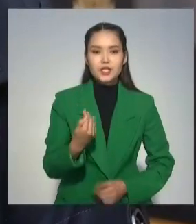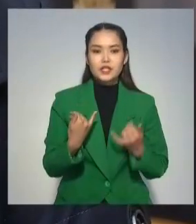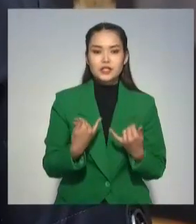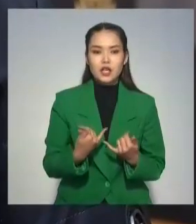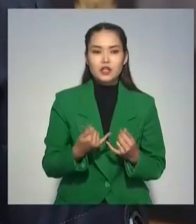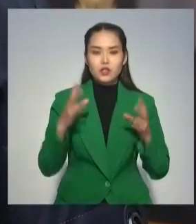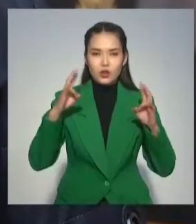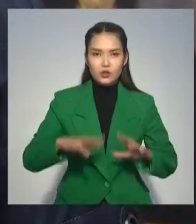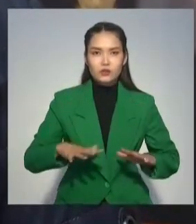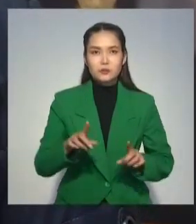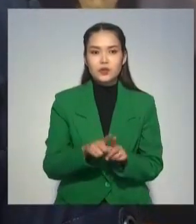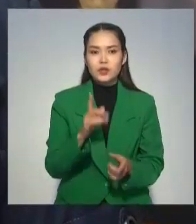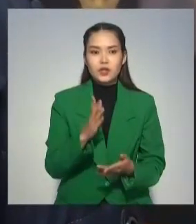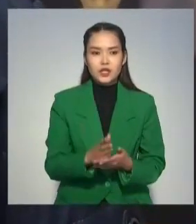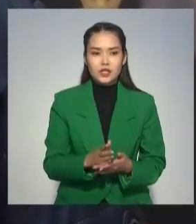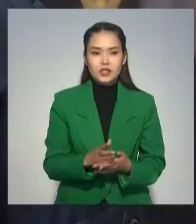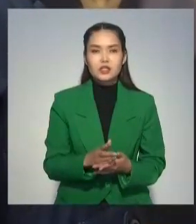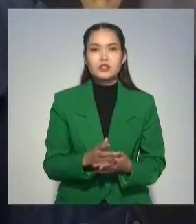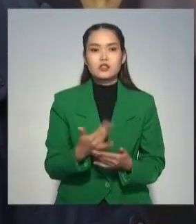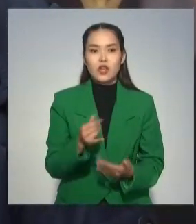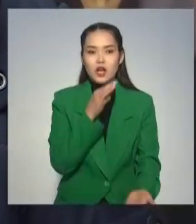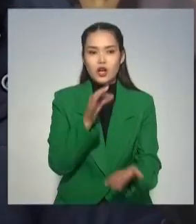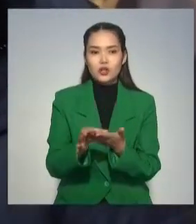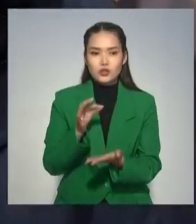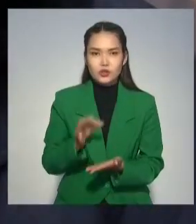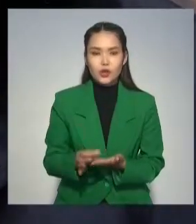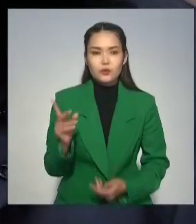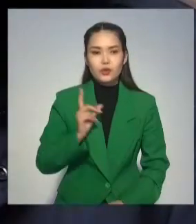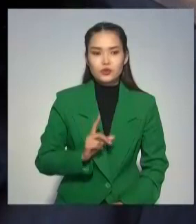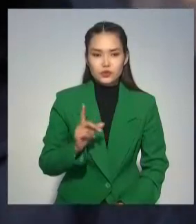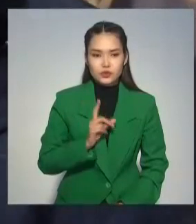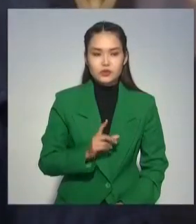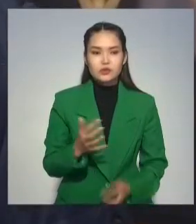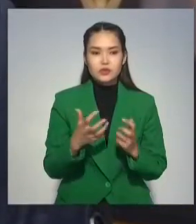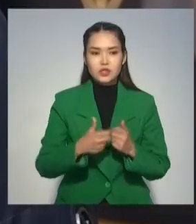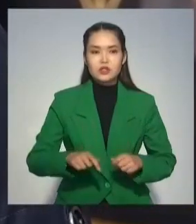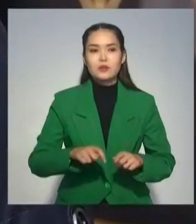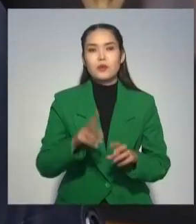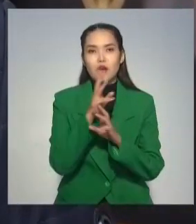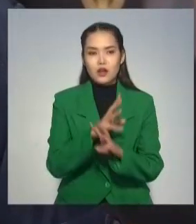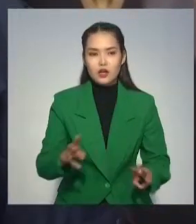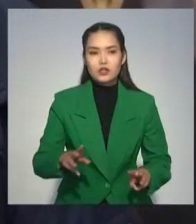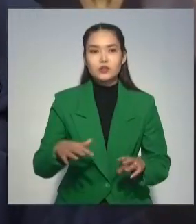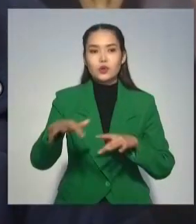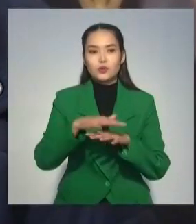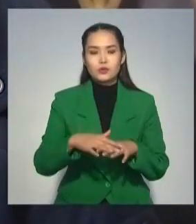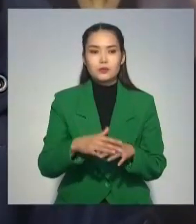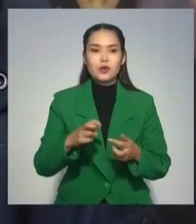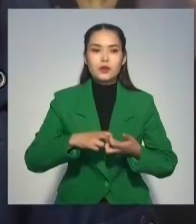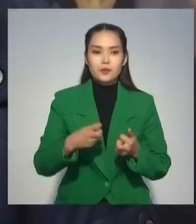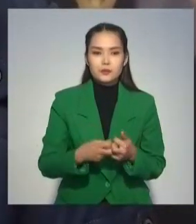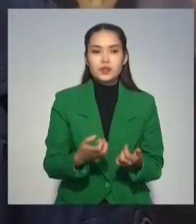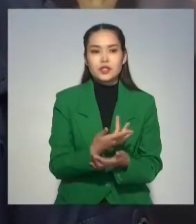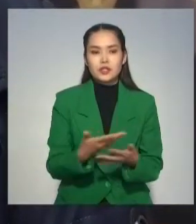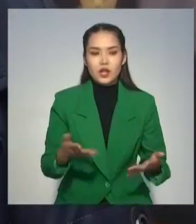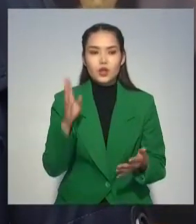төбе жабындысы жоқ. Басқаша салынған жобалық, жаңа шипермен немесе басқа төбеде жоқ, сонтан төбеге қар жиналады. Негізі төбеде